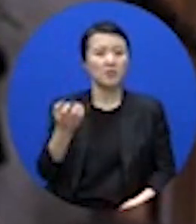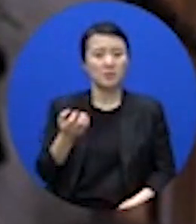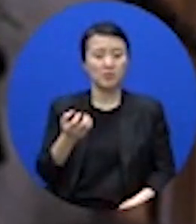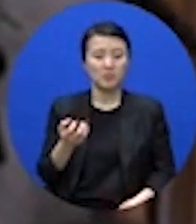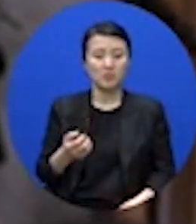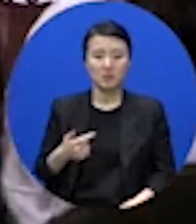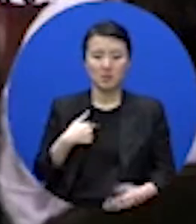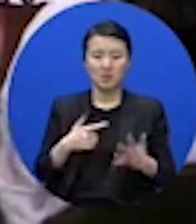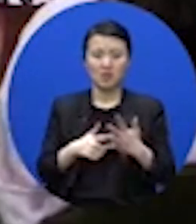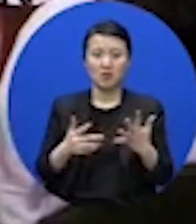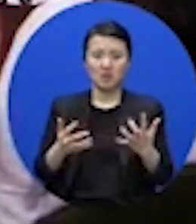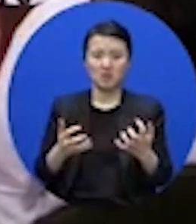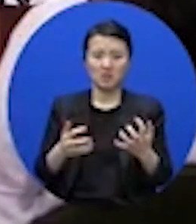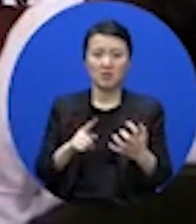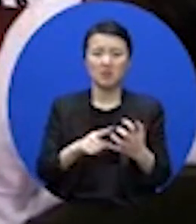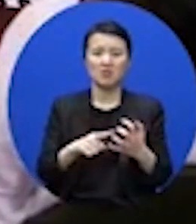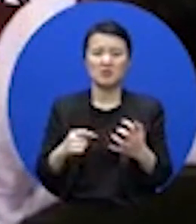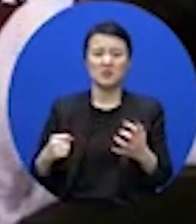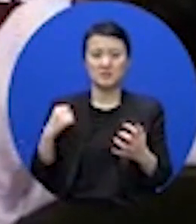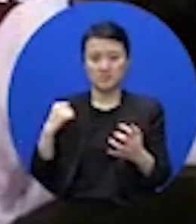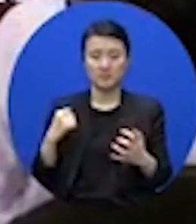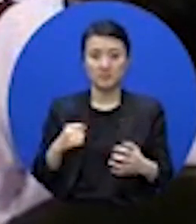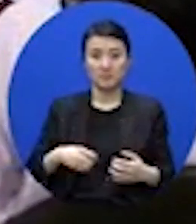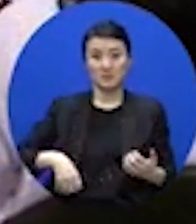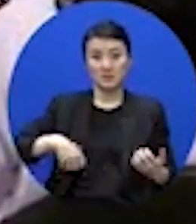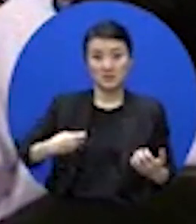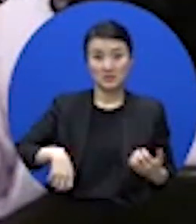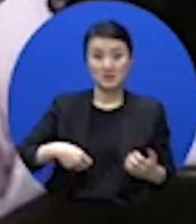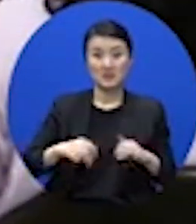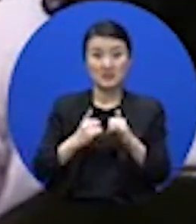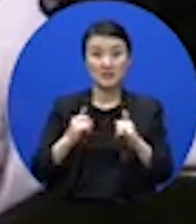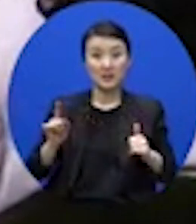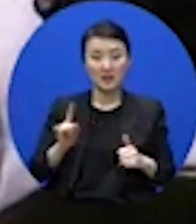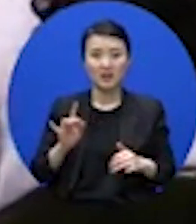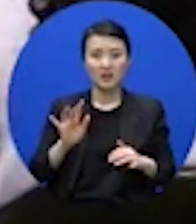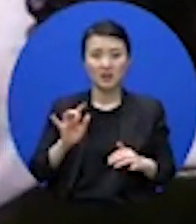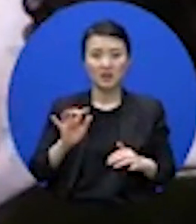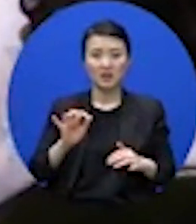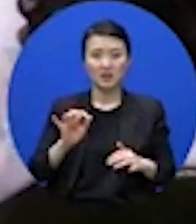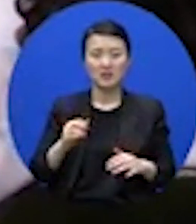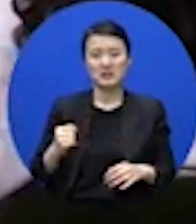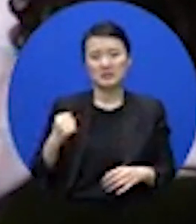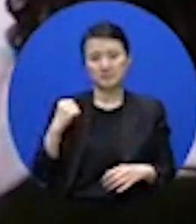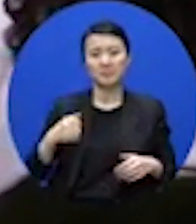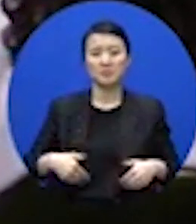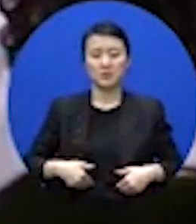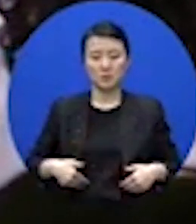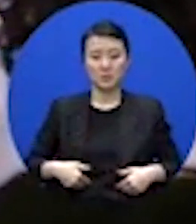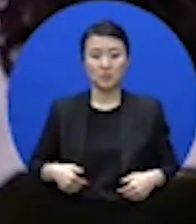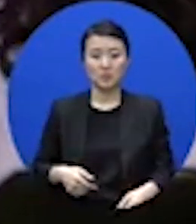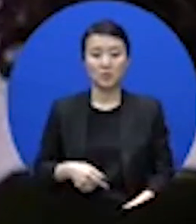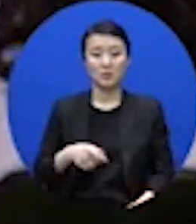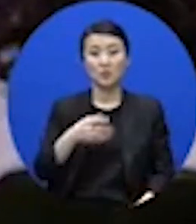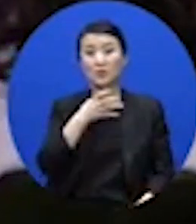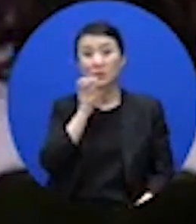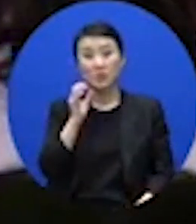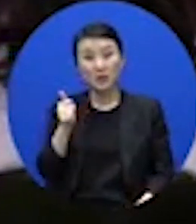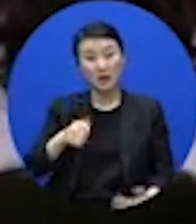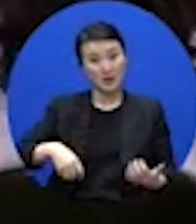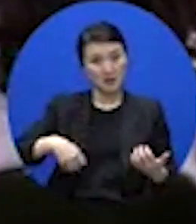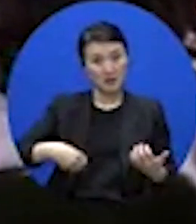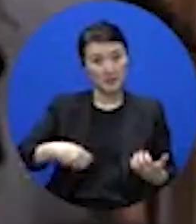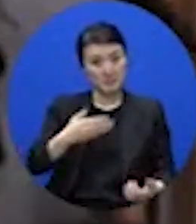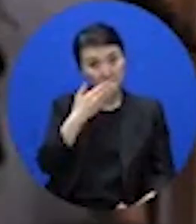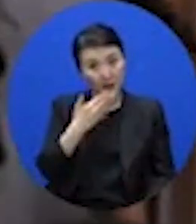그 정도로 힘이 있는데요. 기타를 치는 사람들은 손끝에 힘이 있어야 돼요. 근데 저 노인이 기타를 칠 수 있겠어요?